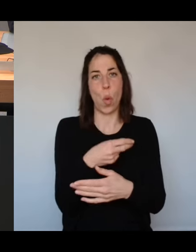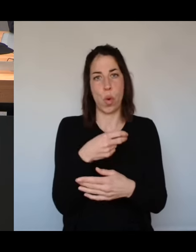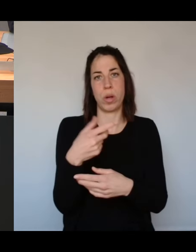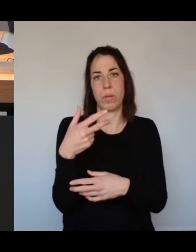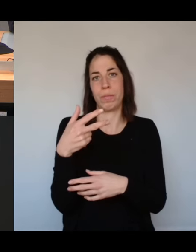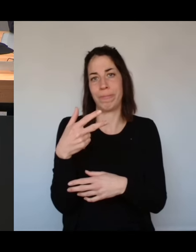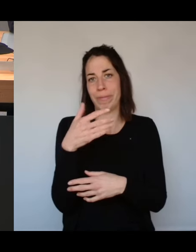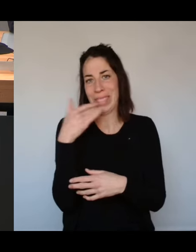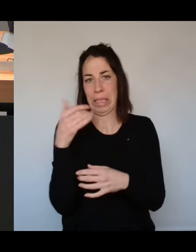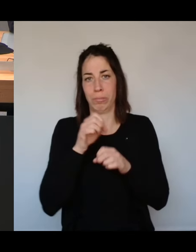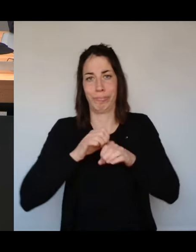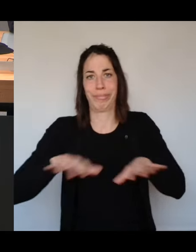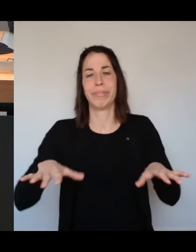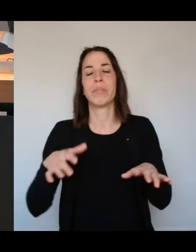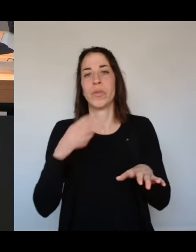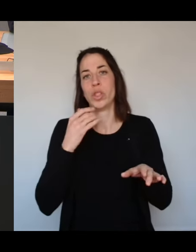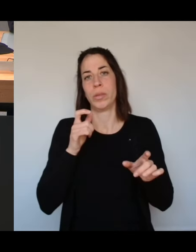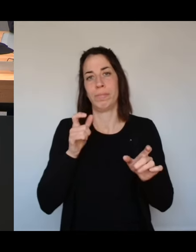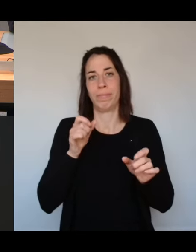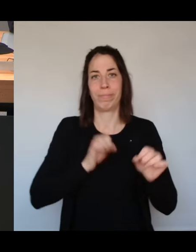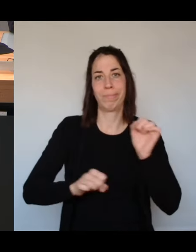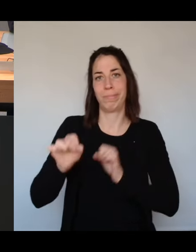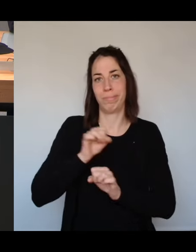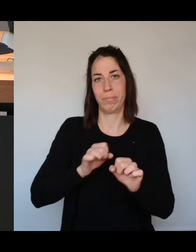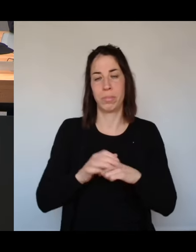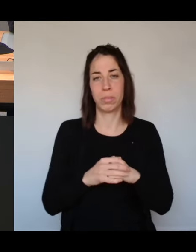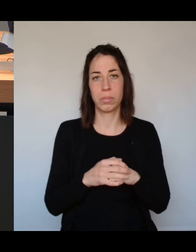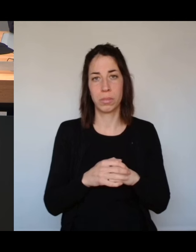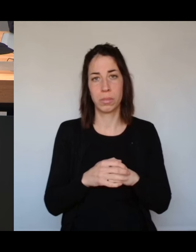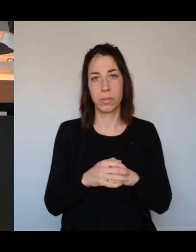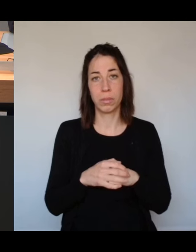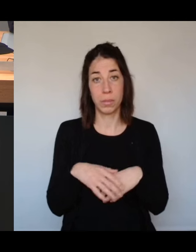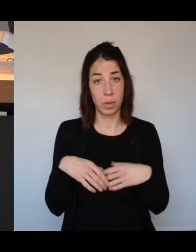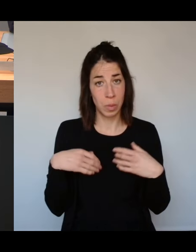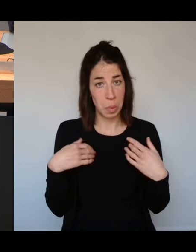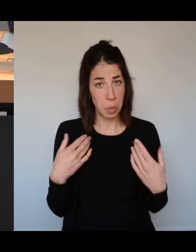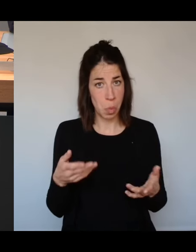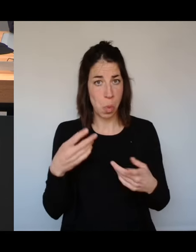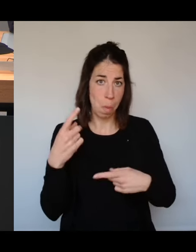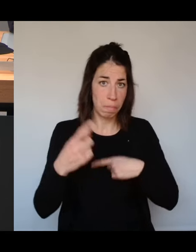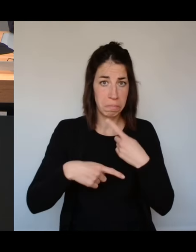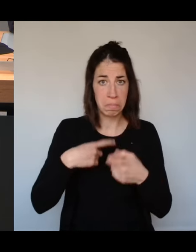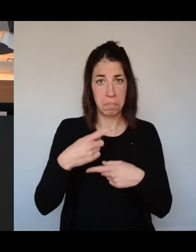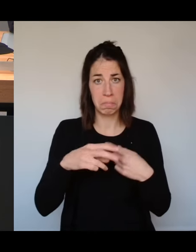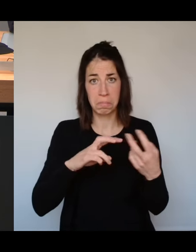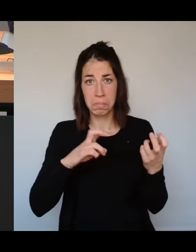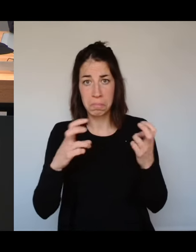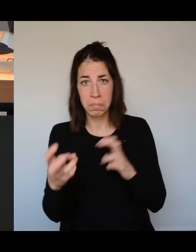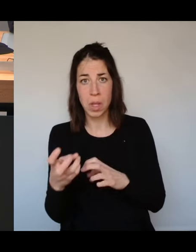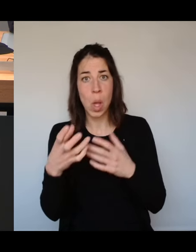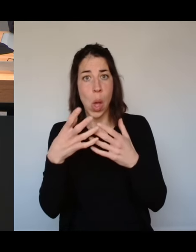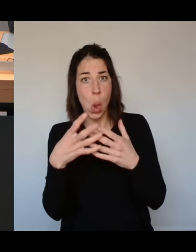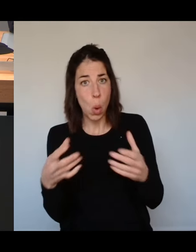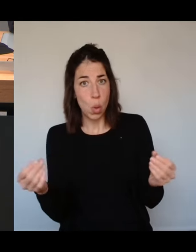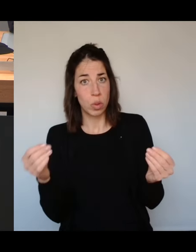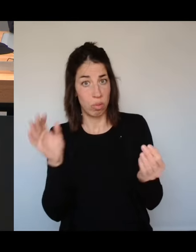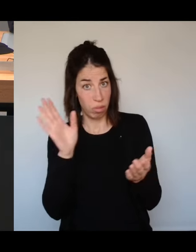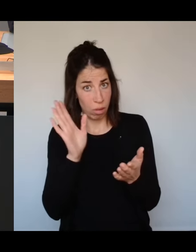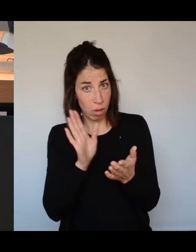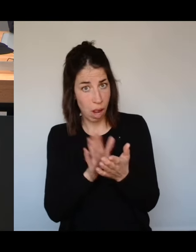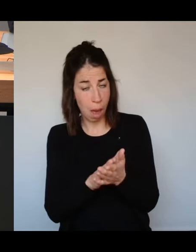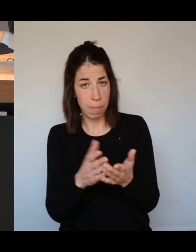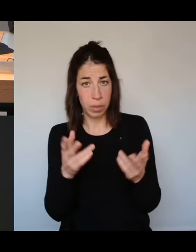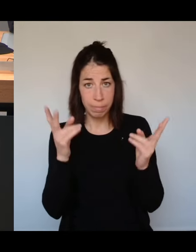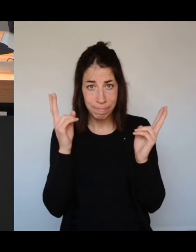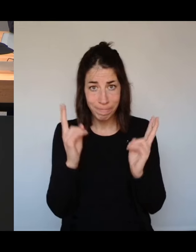wir mit tatsächlichen Lösungen die Diskussion führen, dann werden wir den Menschen auch vermitteln können,